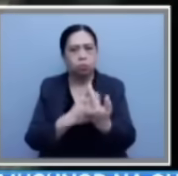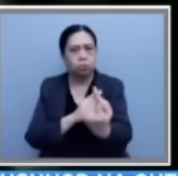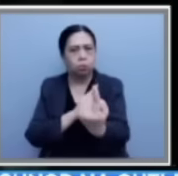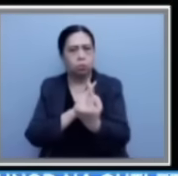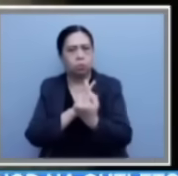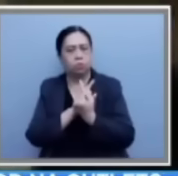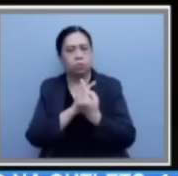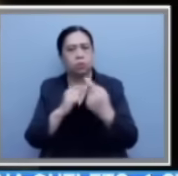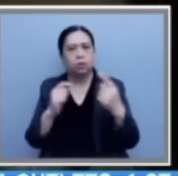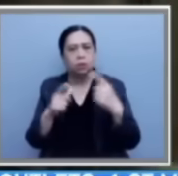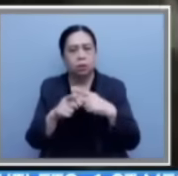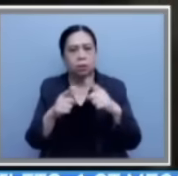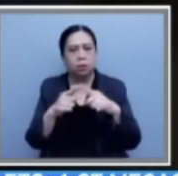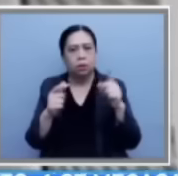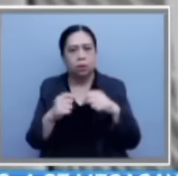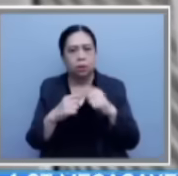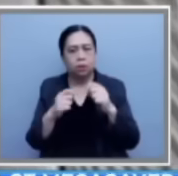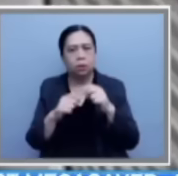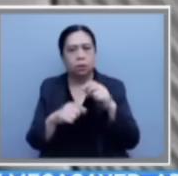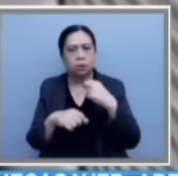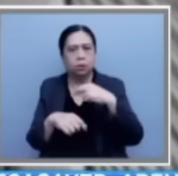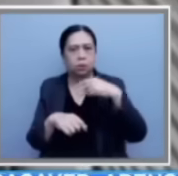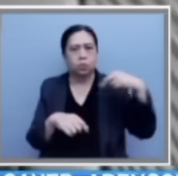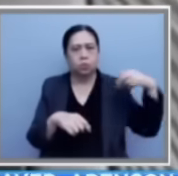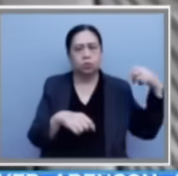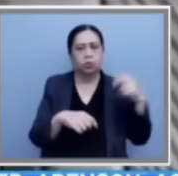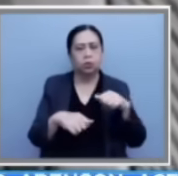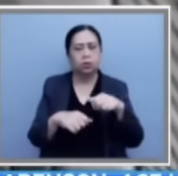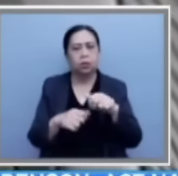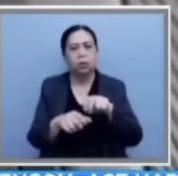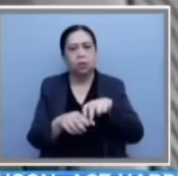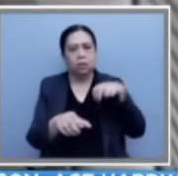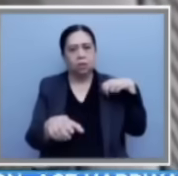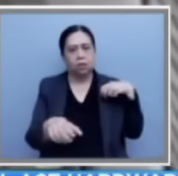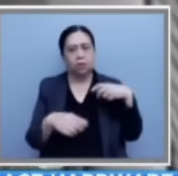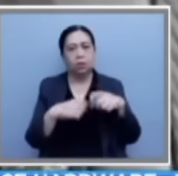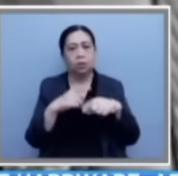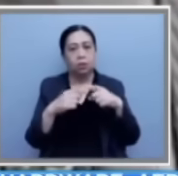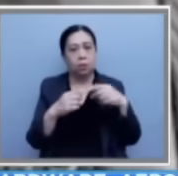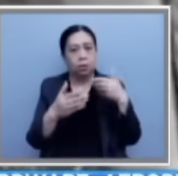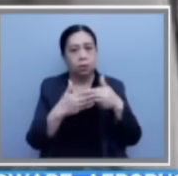hanggang sa tuluyan na siyang napaatras ng makalapit ang kabilang